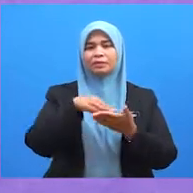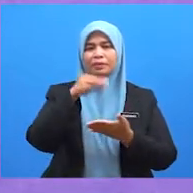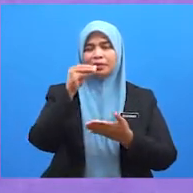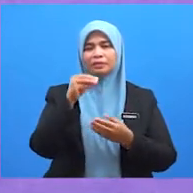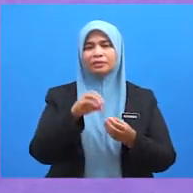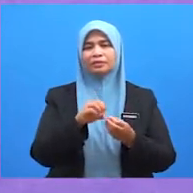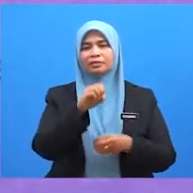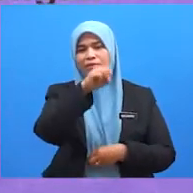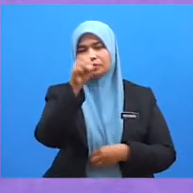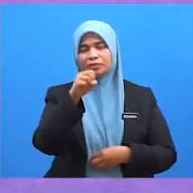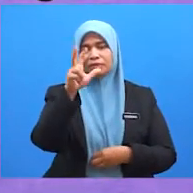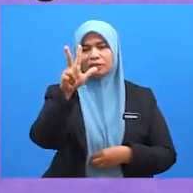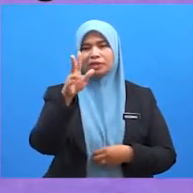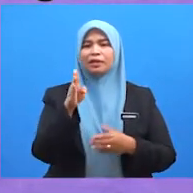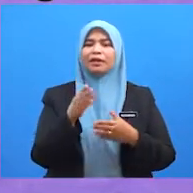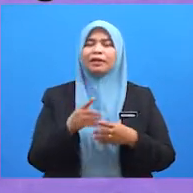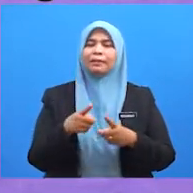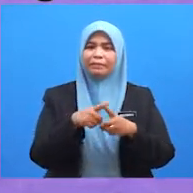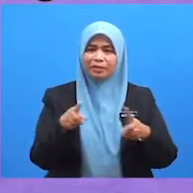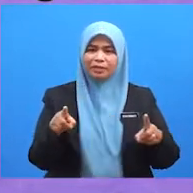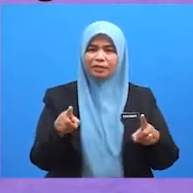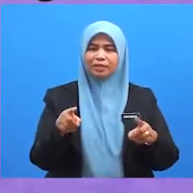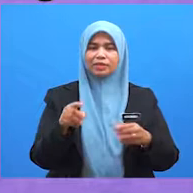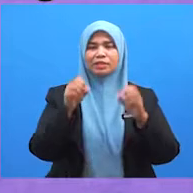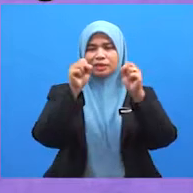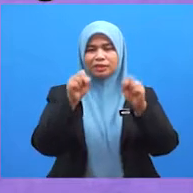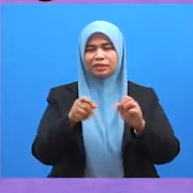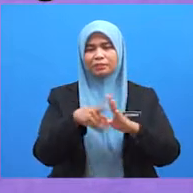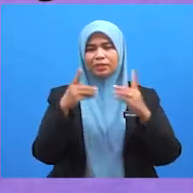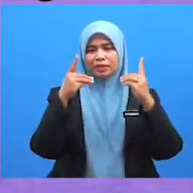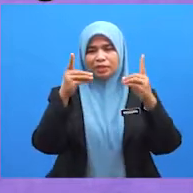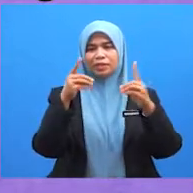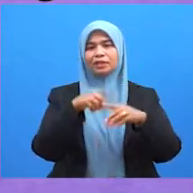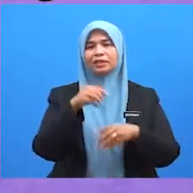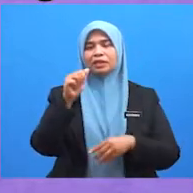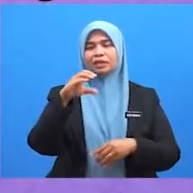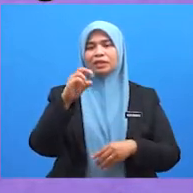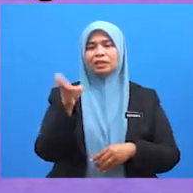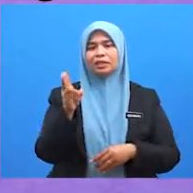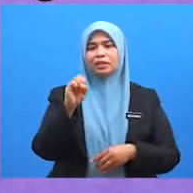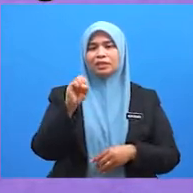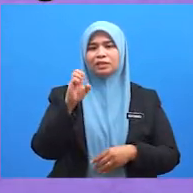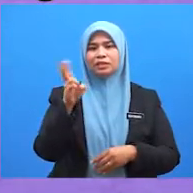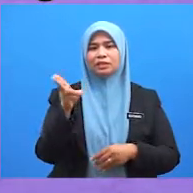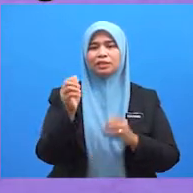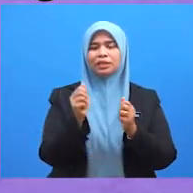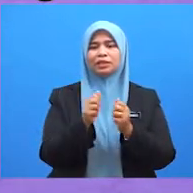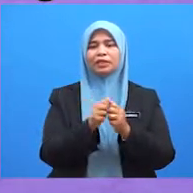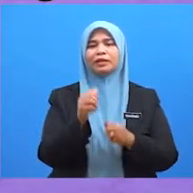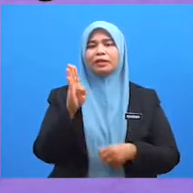pembelajaran. Soalan tiga, bandingkan sistem pendidikan di Aceh dengan Barat.